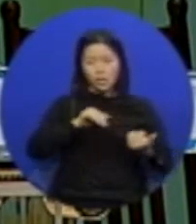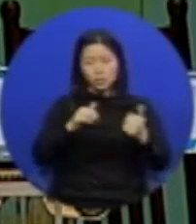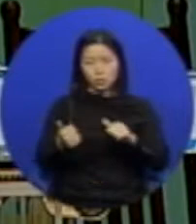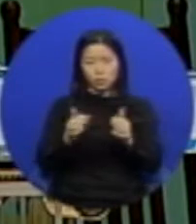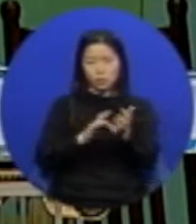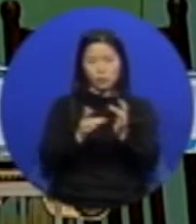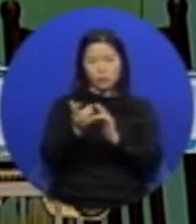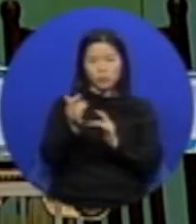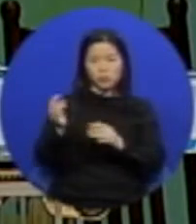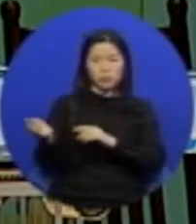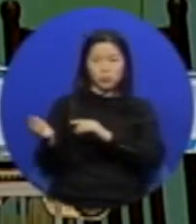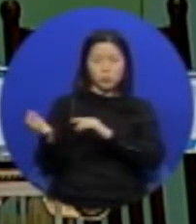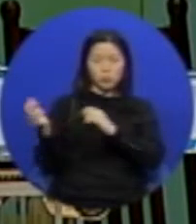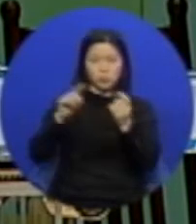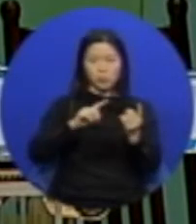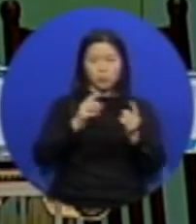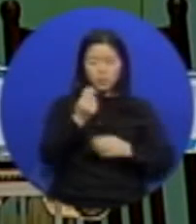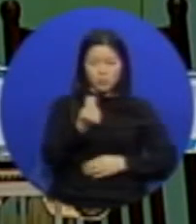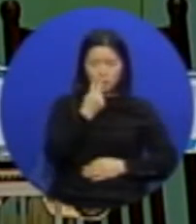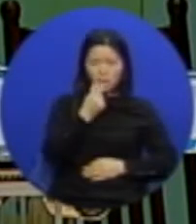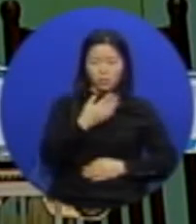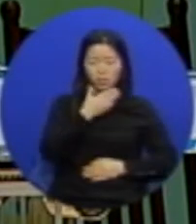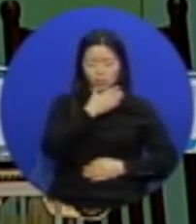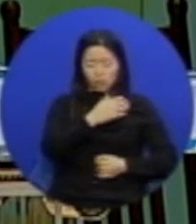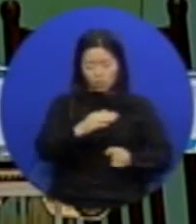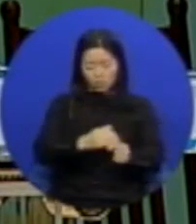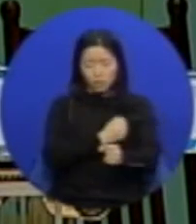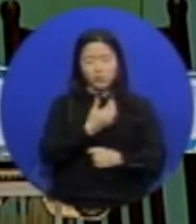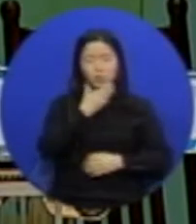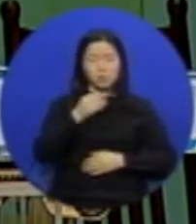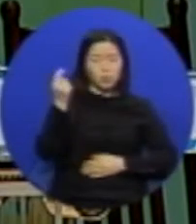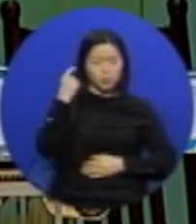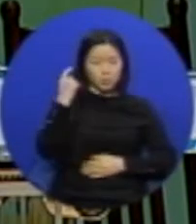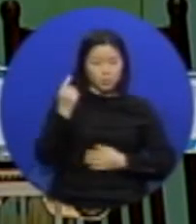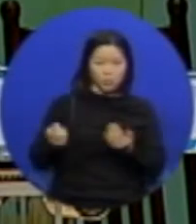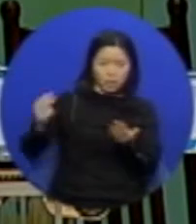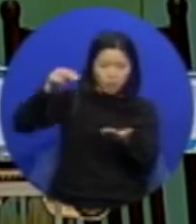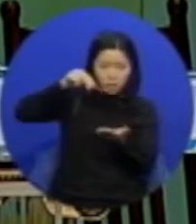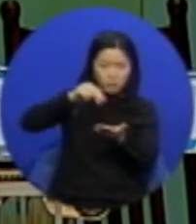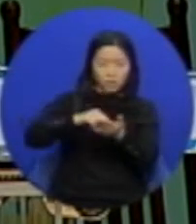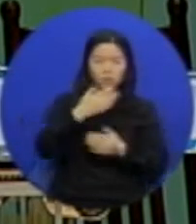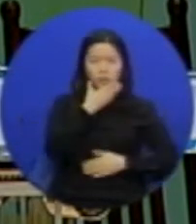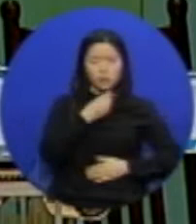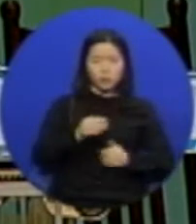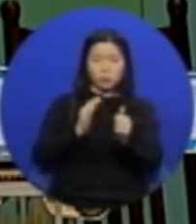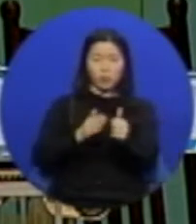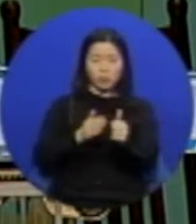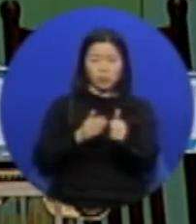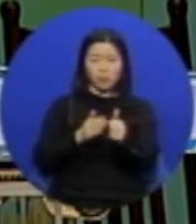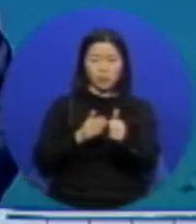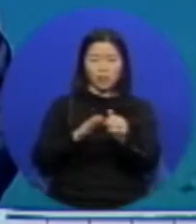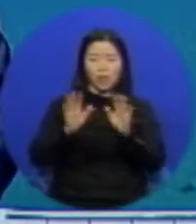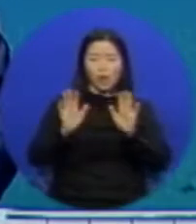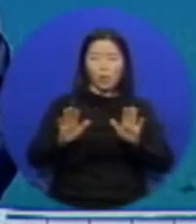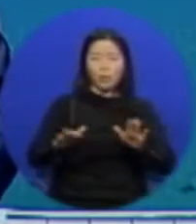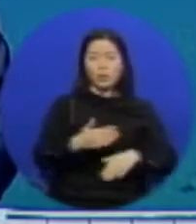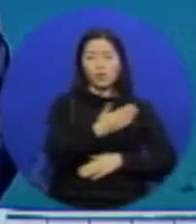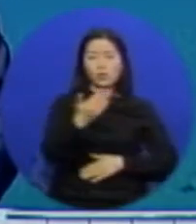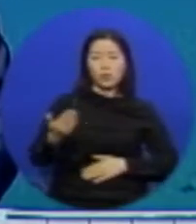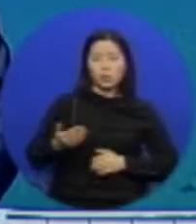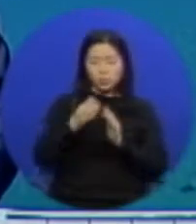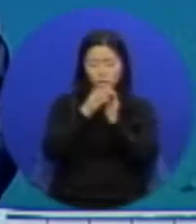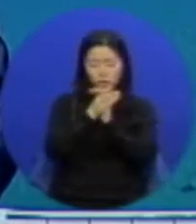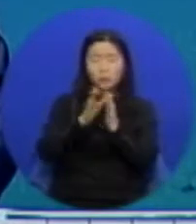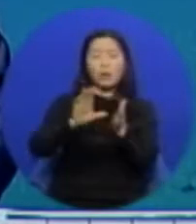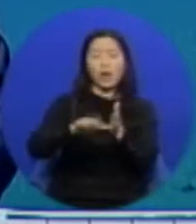엄청난 복음이 있잖아요 일을 하시기를 축복합니다 오늘 여러분 기도하실